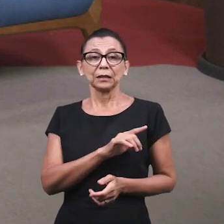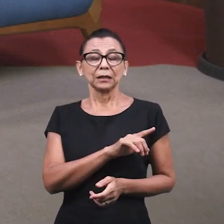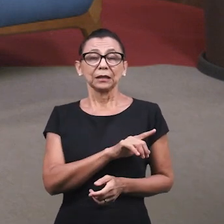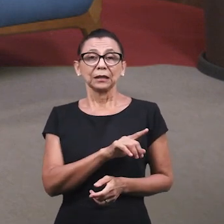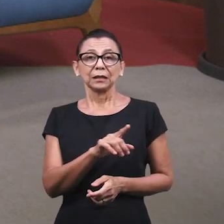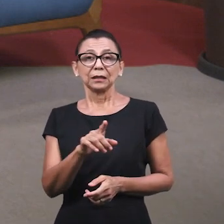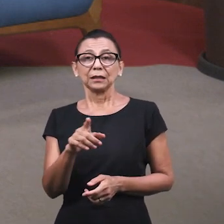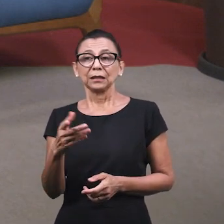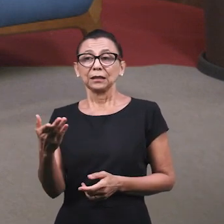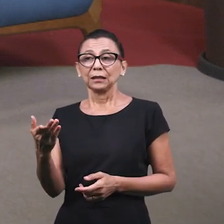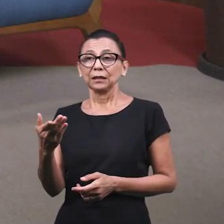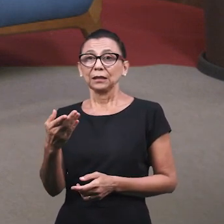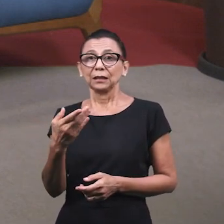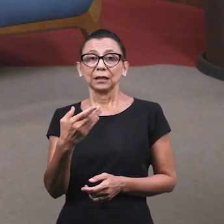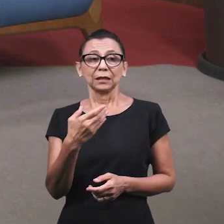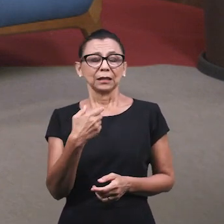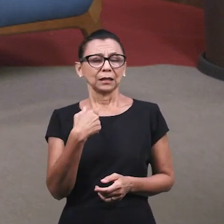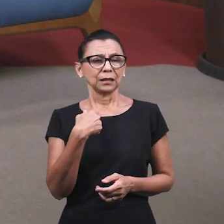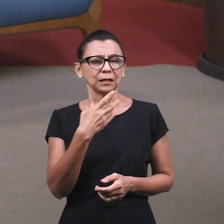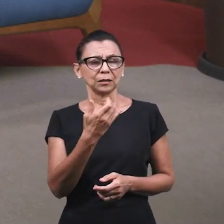rue et